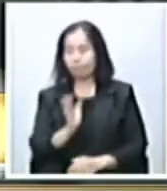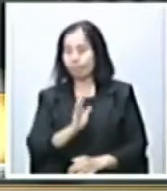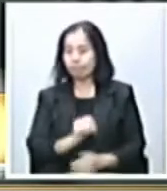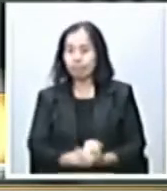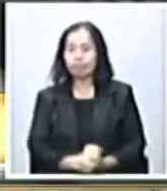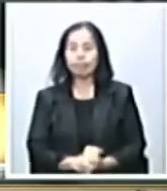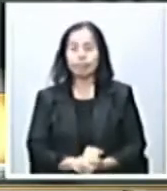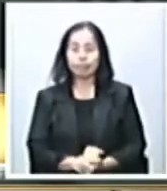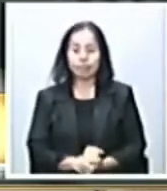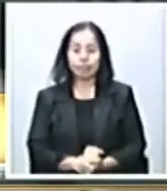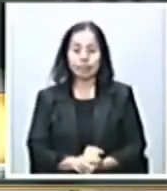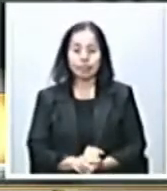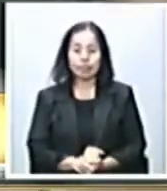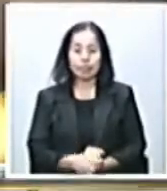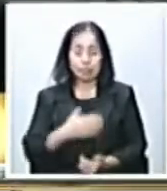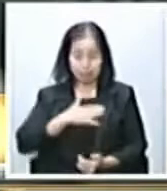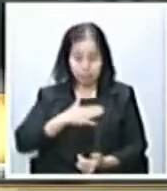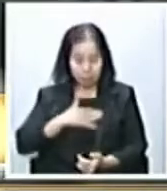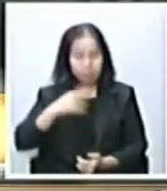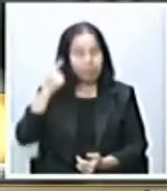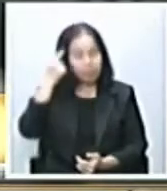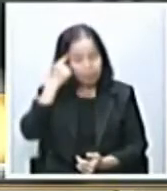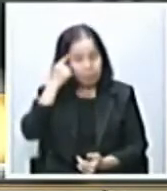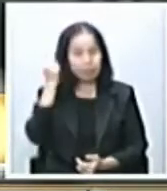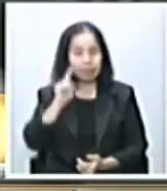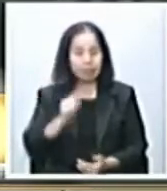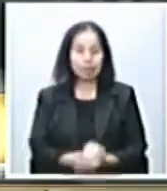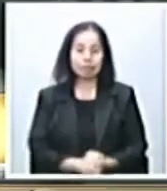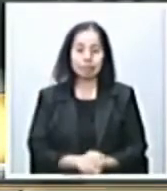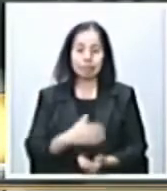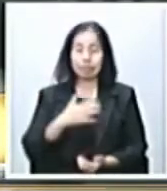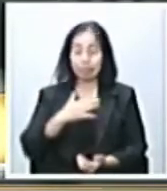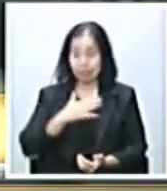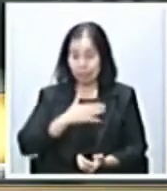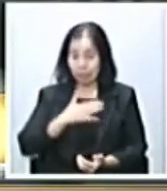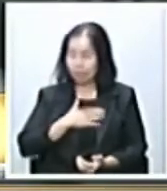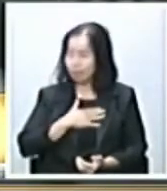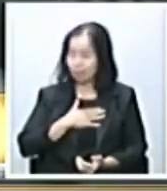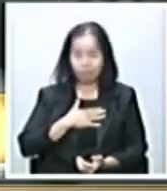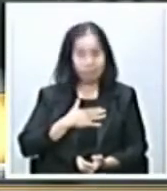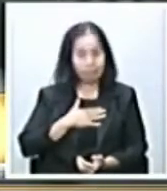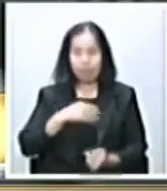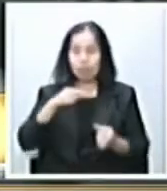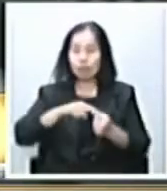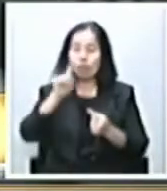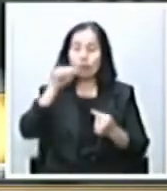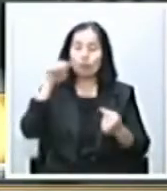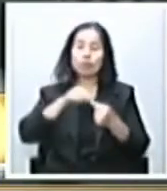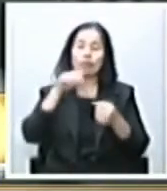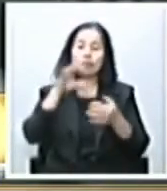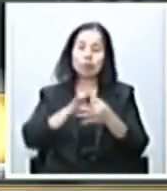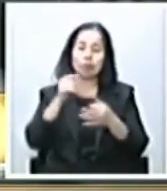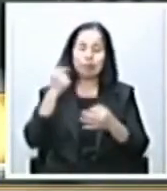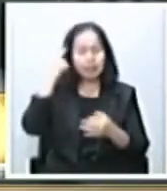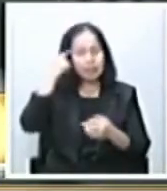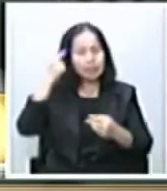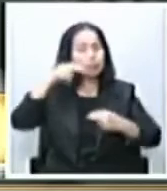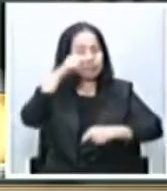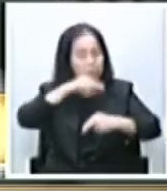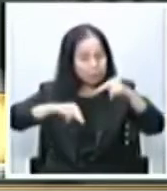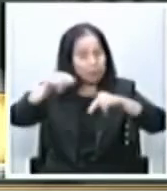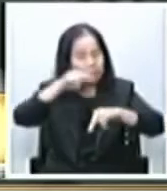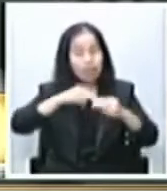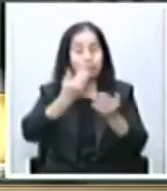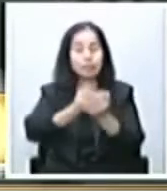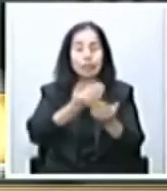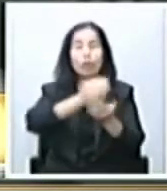นะครับในส่วนของผมจึงเห็นว่าเราไม่สามารถที่จะใช้หลักในการที่จะพิจารณางบประมาณส